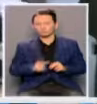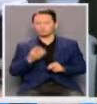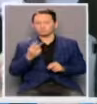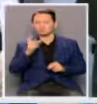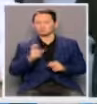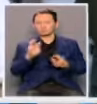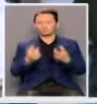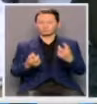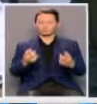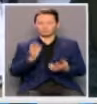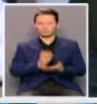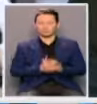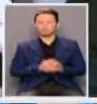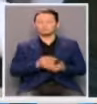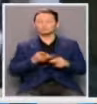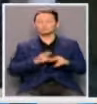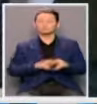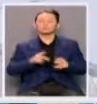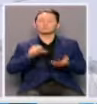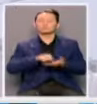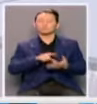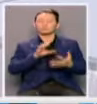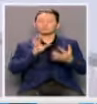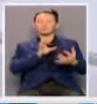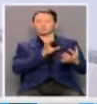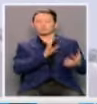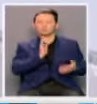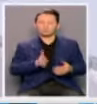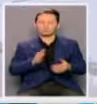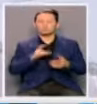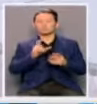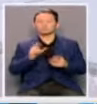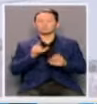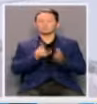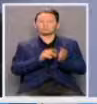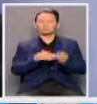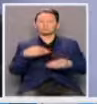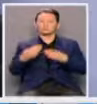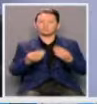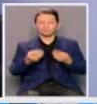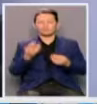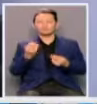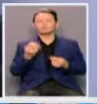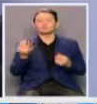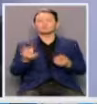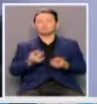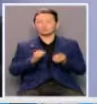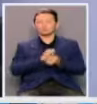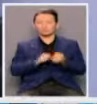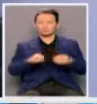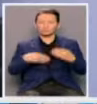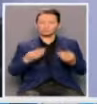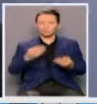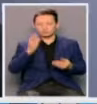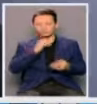двумя местами для граждан. Это будет своего рода передвижной центр персонального обслуживания, который предоставляет все услуги в режиме онлайн.